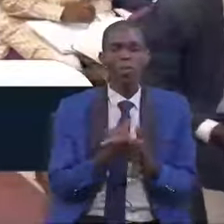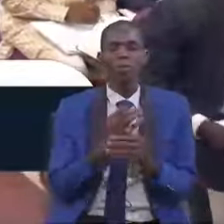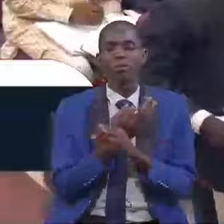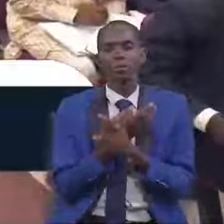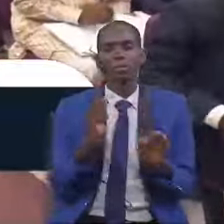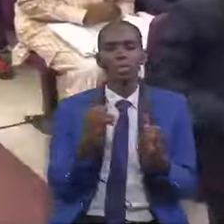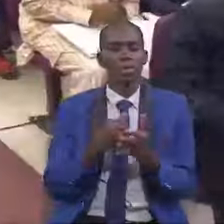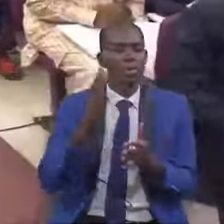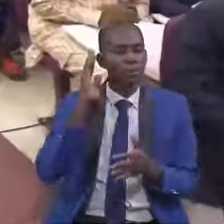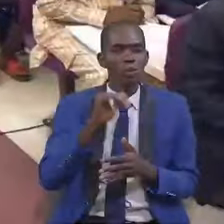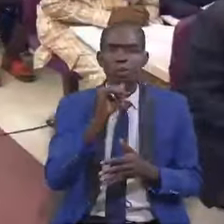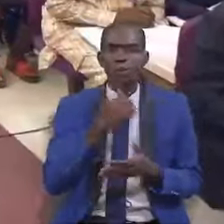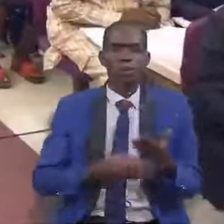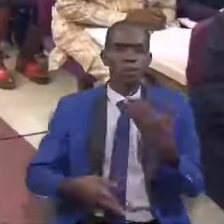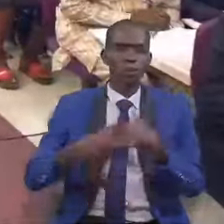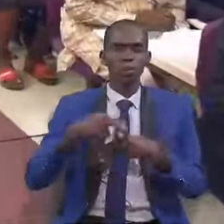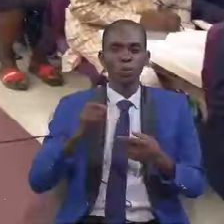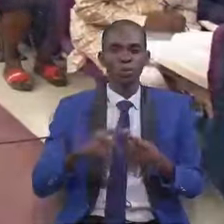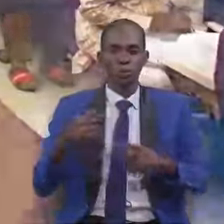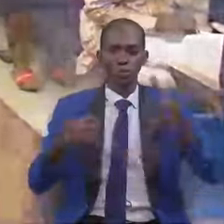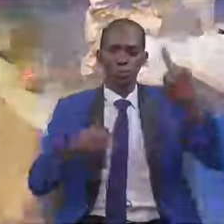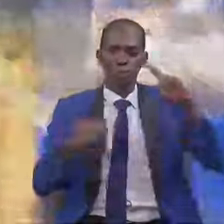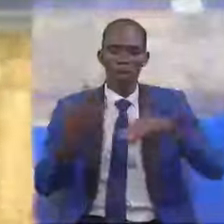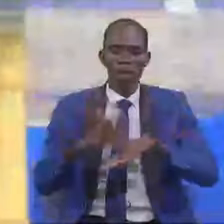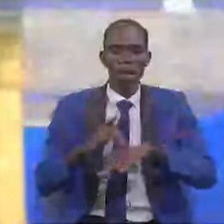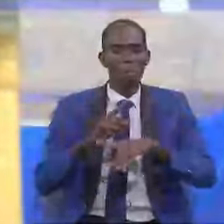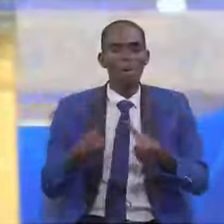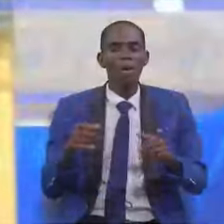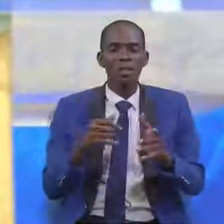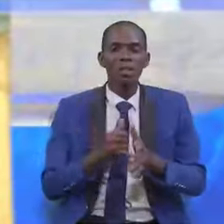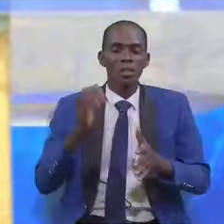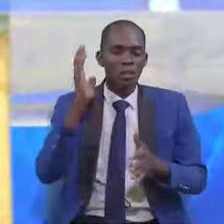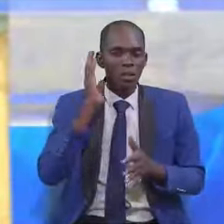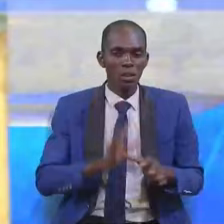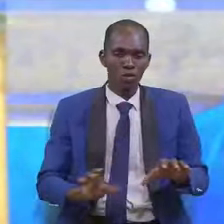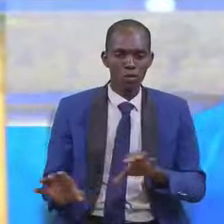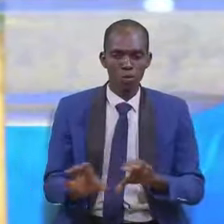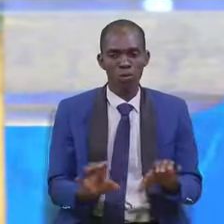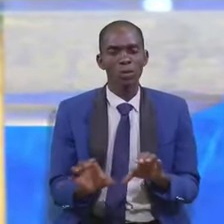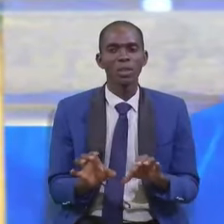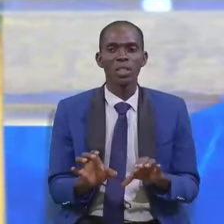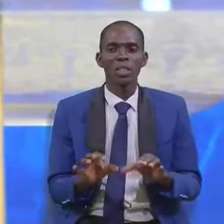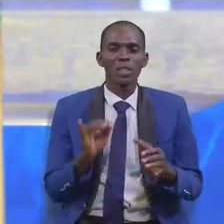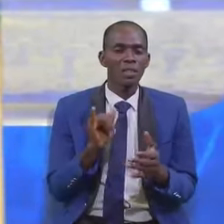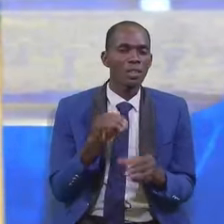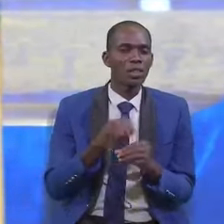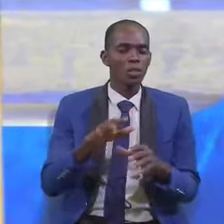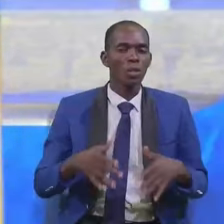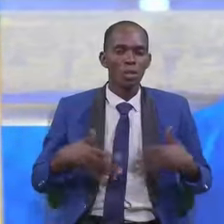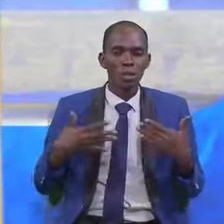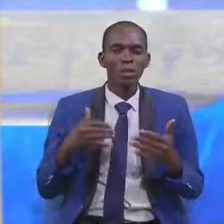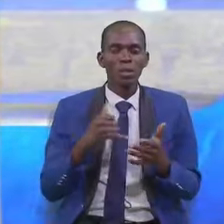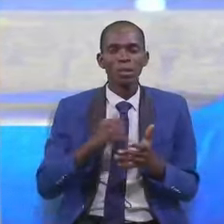moi sans effet, sans avoir exécuté dans votre vie. Mais sans avoir